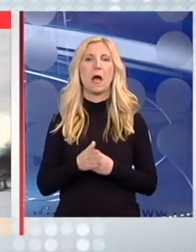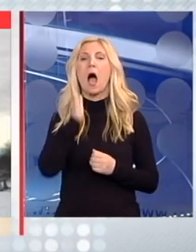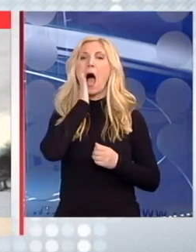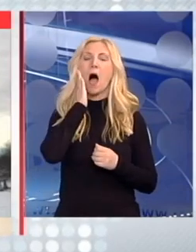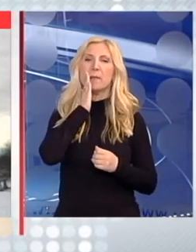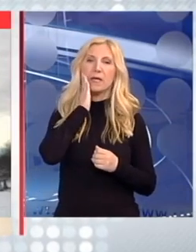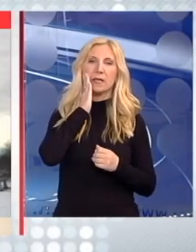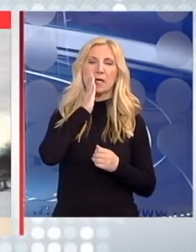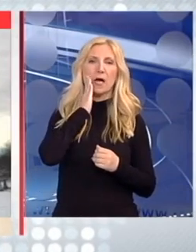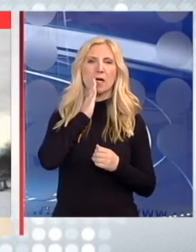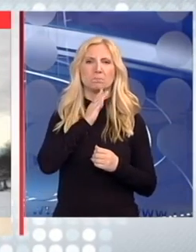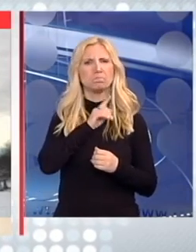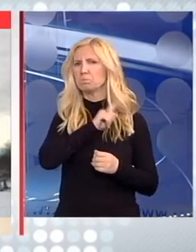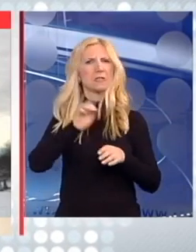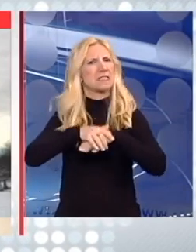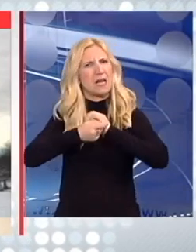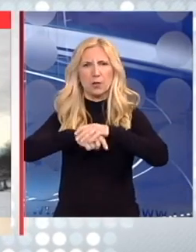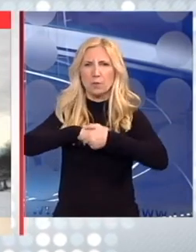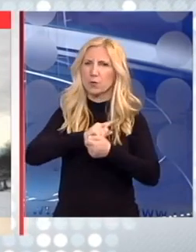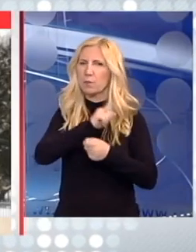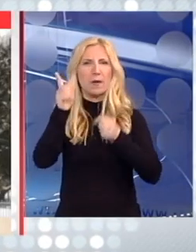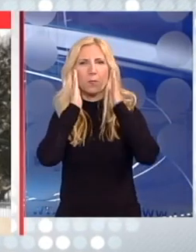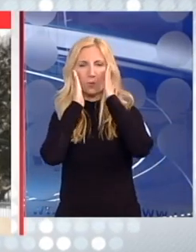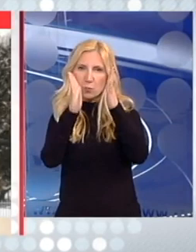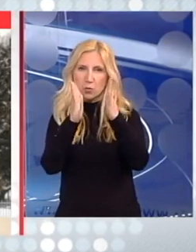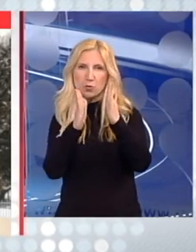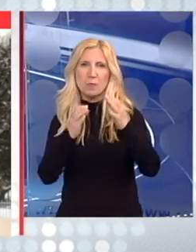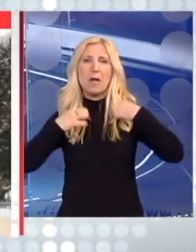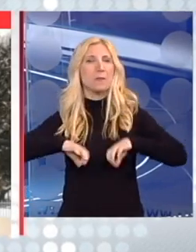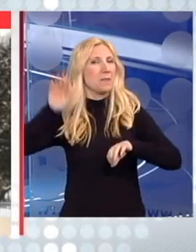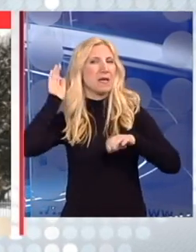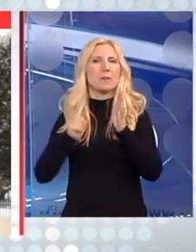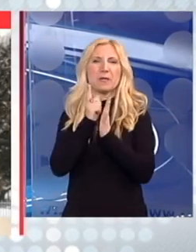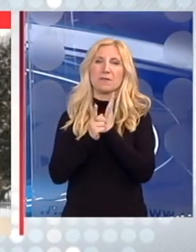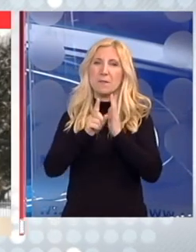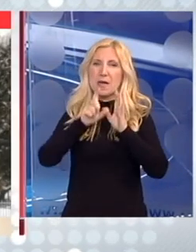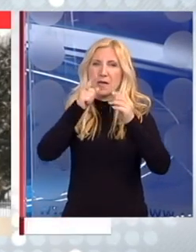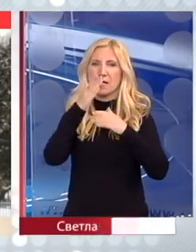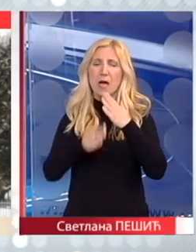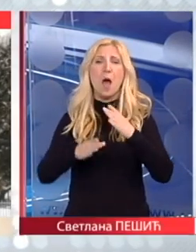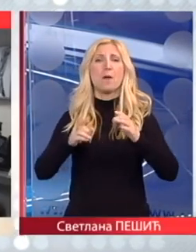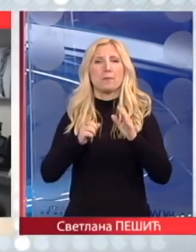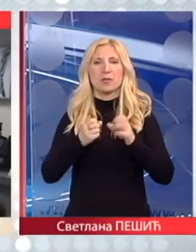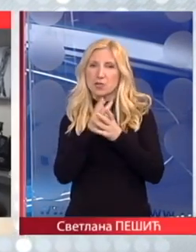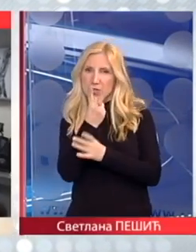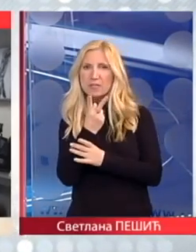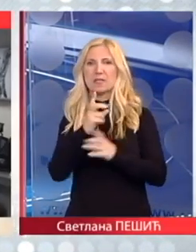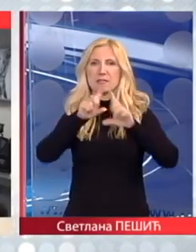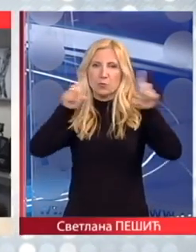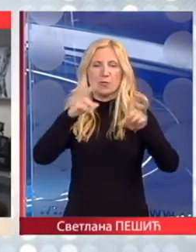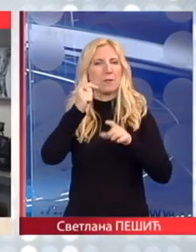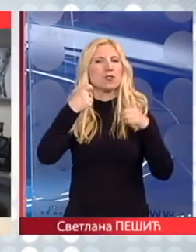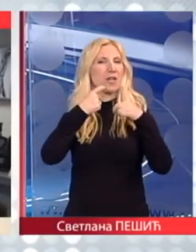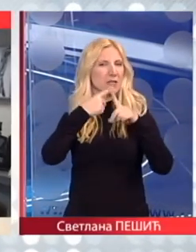Sjedinjene Američke Države nezadovoljne su neposlušnošću premijera privremenih prištinskih institucija Ramuša Haradinaja,